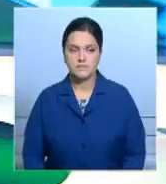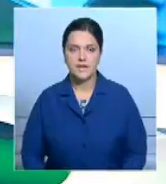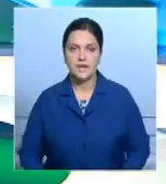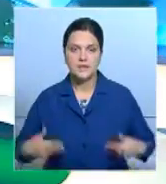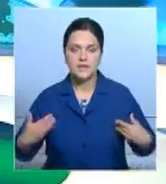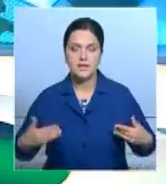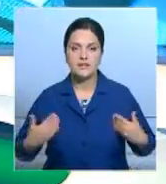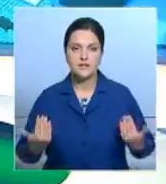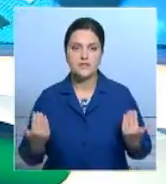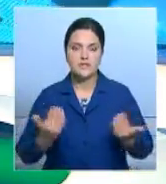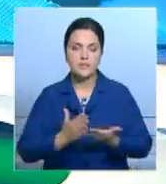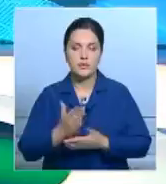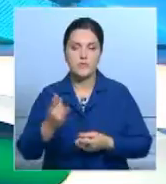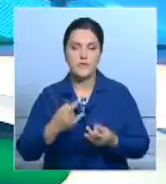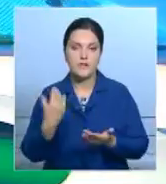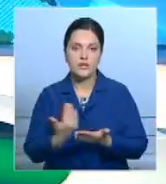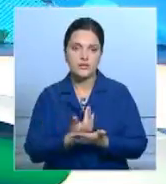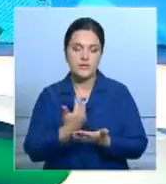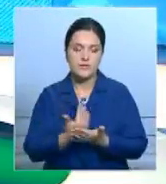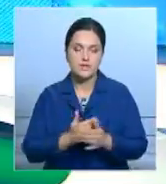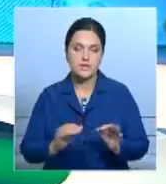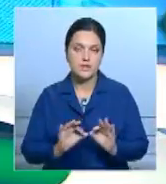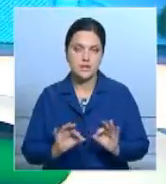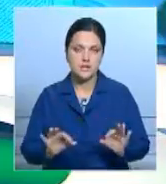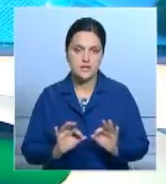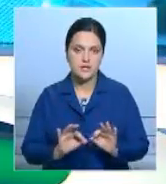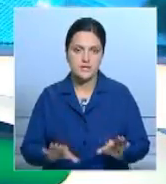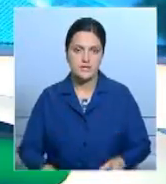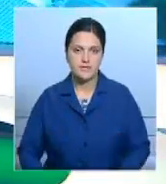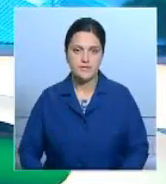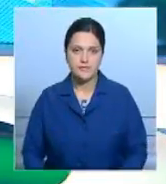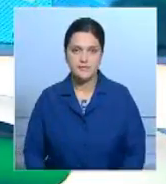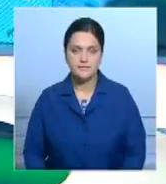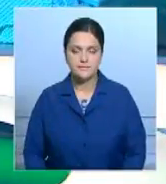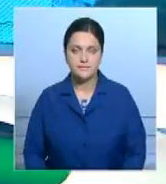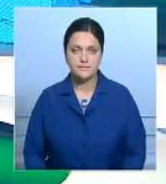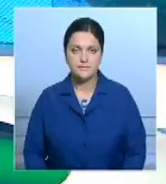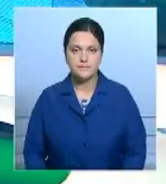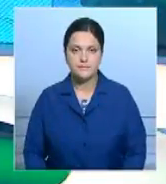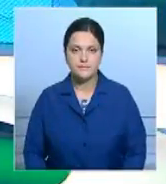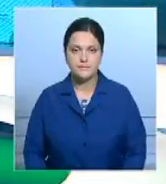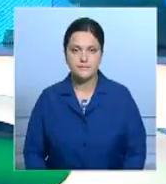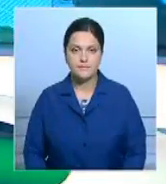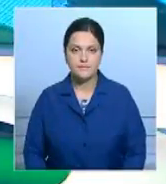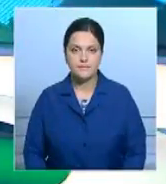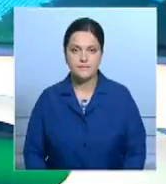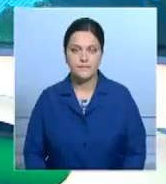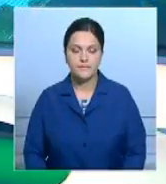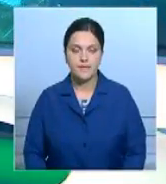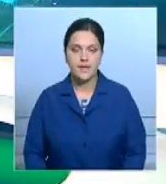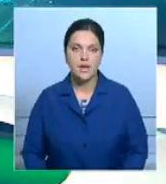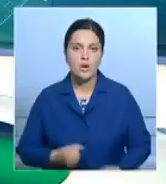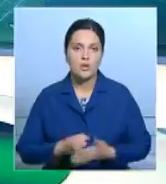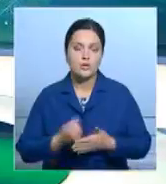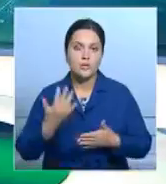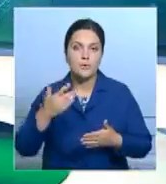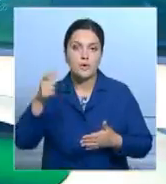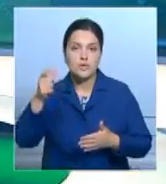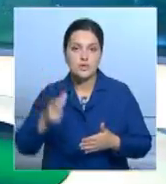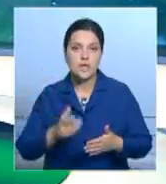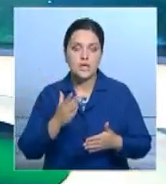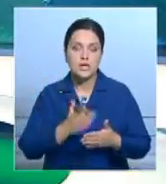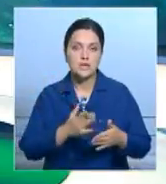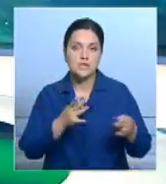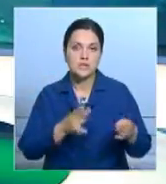Время новостей на канале 24KZ. С вами Арстан Балтин и Виктория Антонишина. Здравствуйте. До 50 человек выросло число